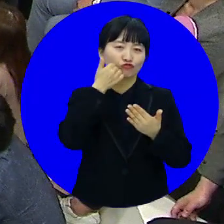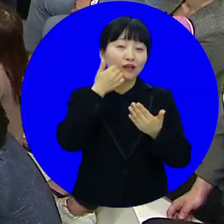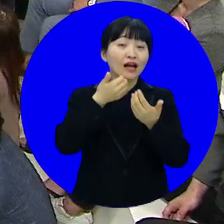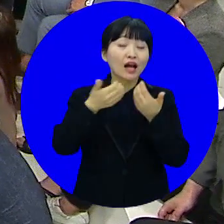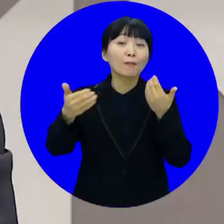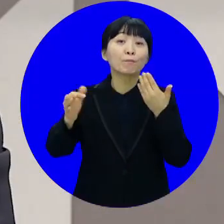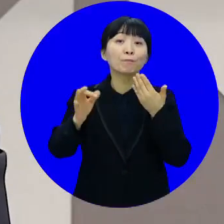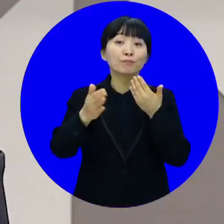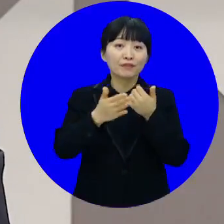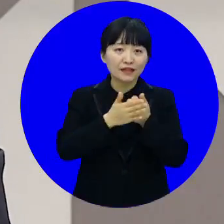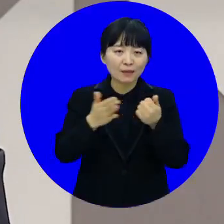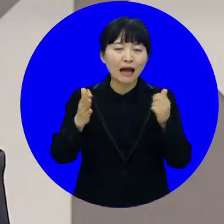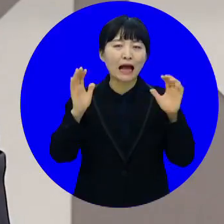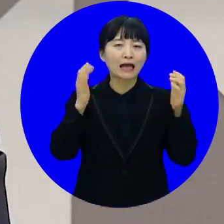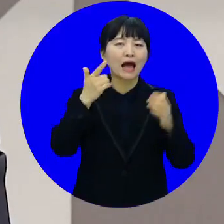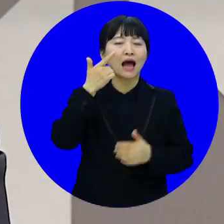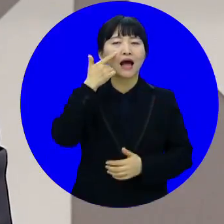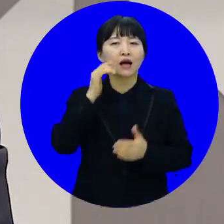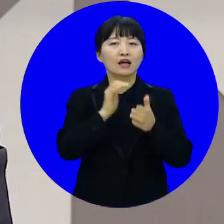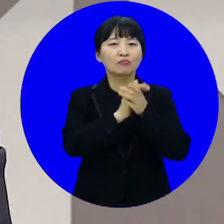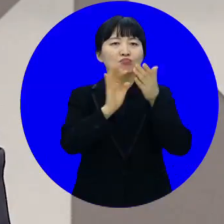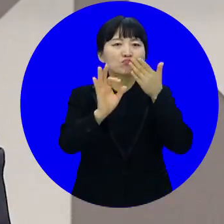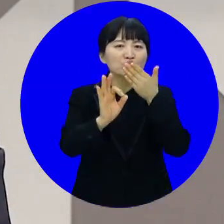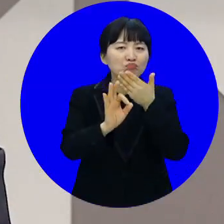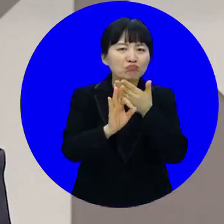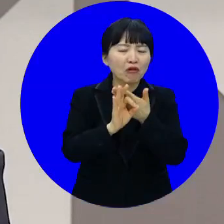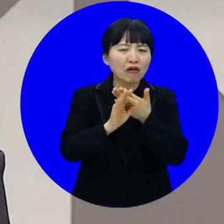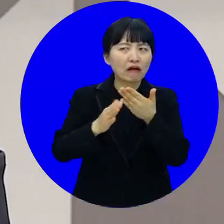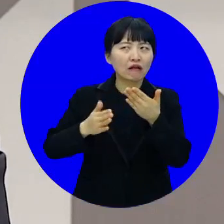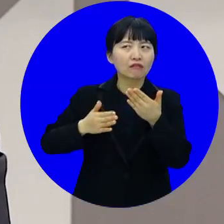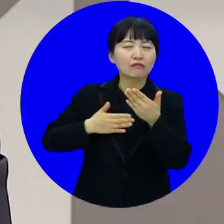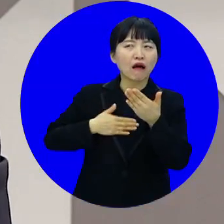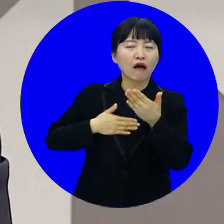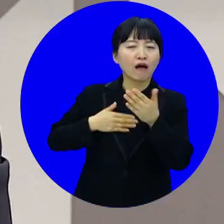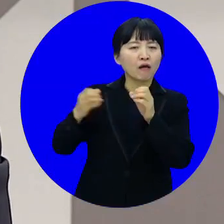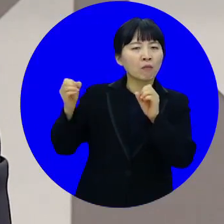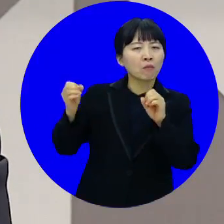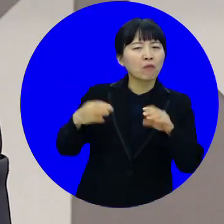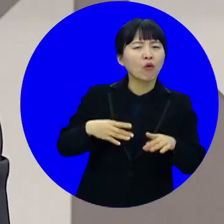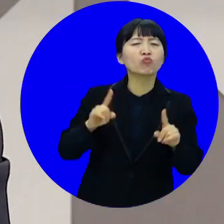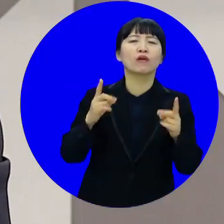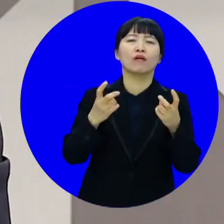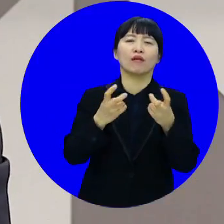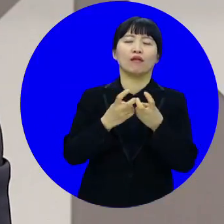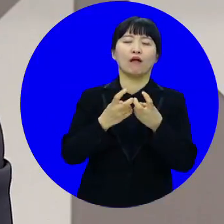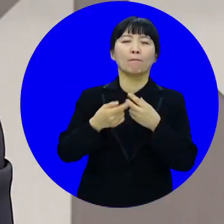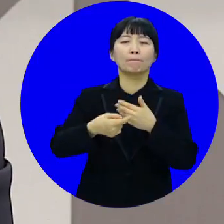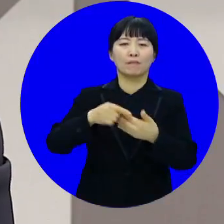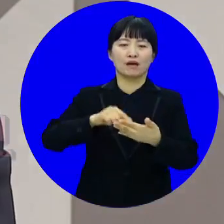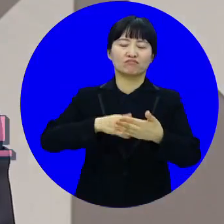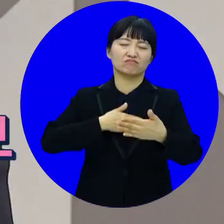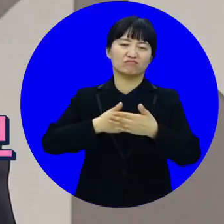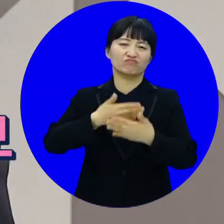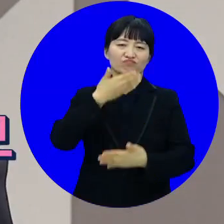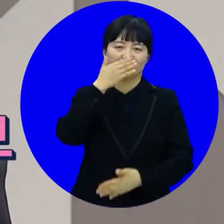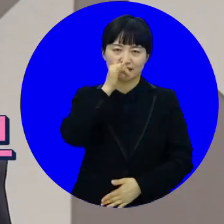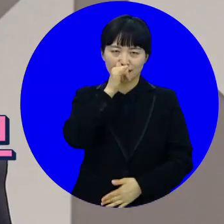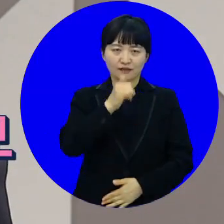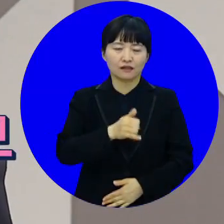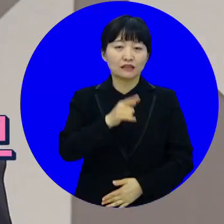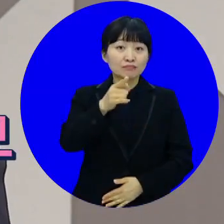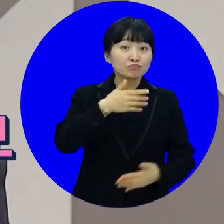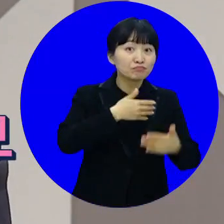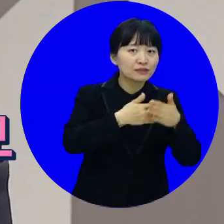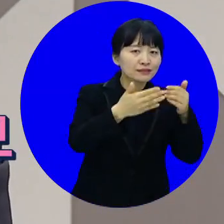경험했기 때문에 아이가 아빠와 친해지면 이 아이도 나를 떠나버리면 어떡할까라는 불안감이 있을 수 있고요. 그런